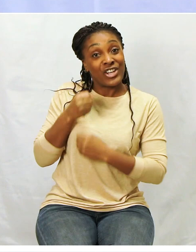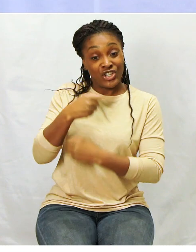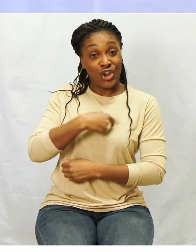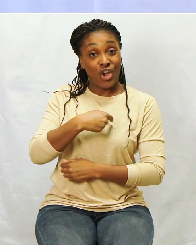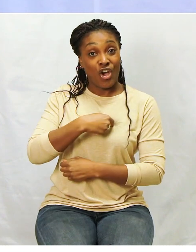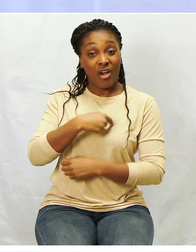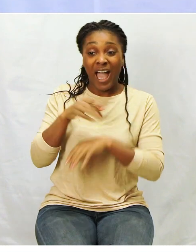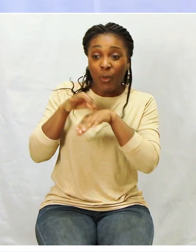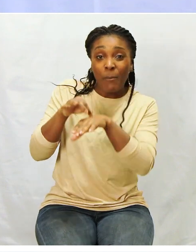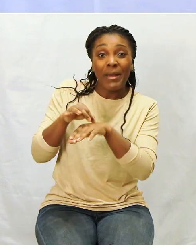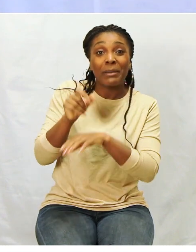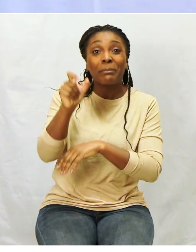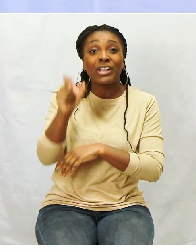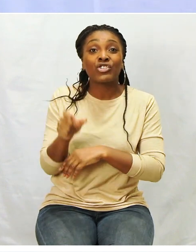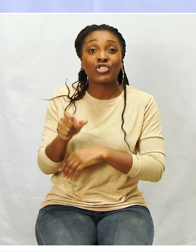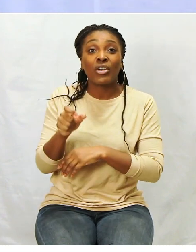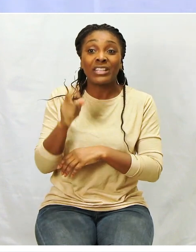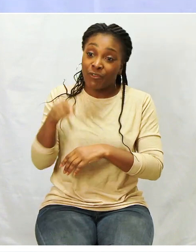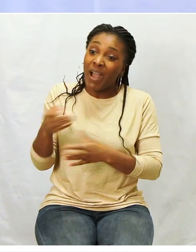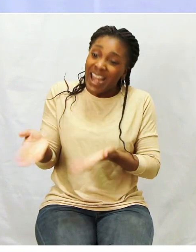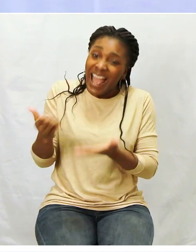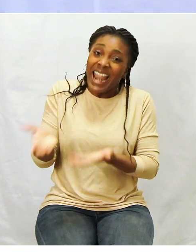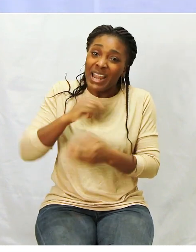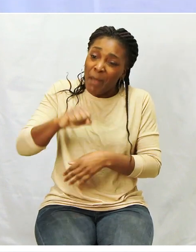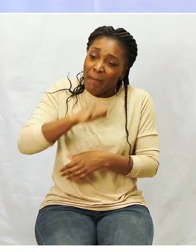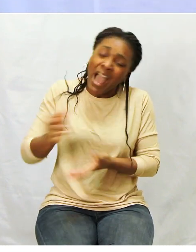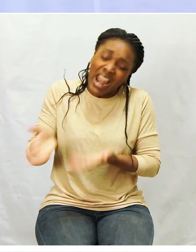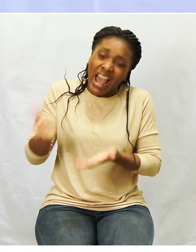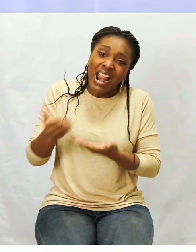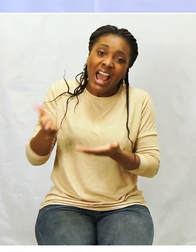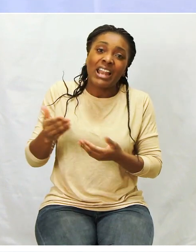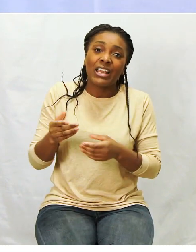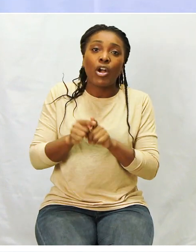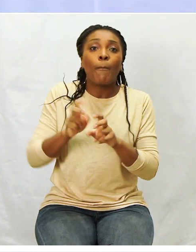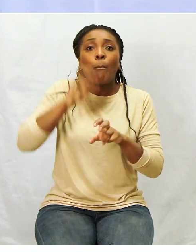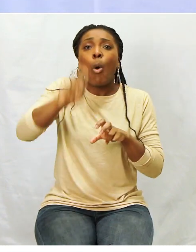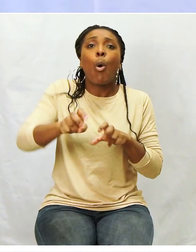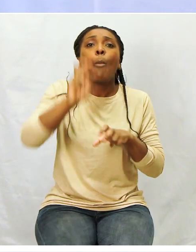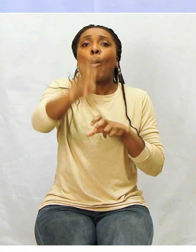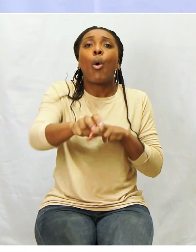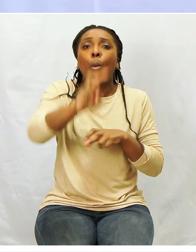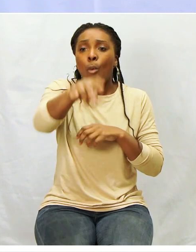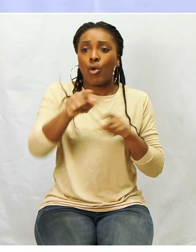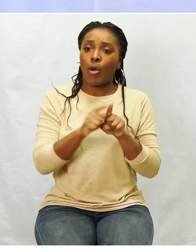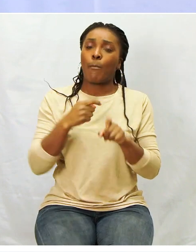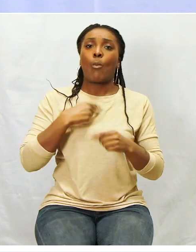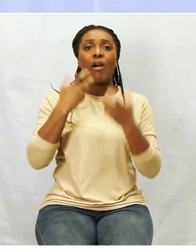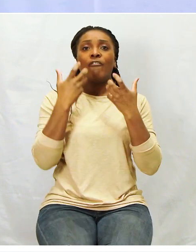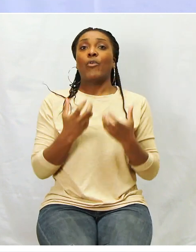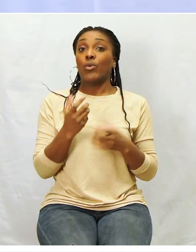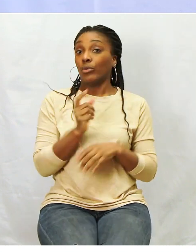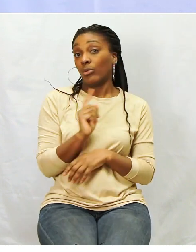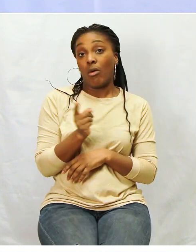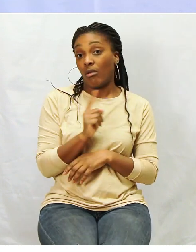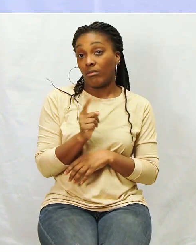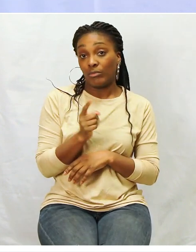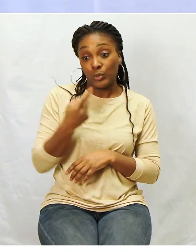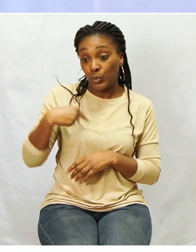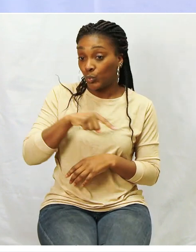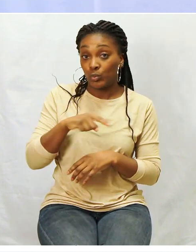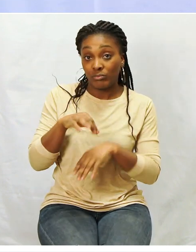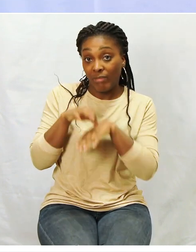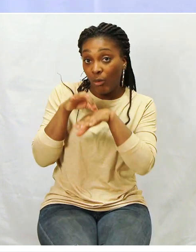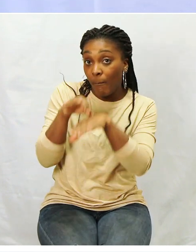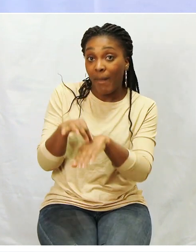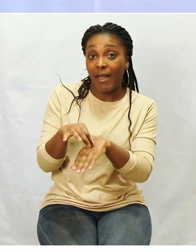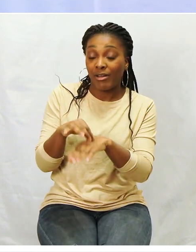quelqu'un, on n'est pas là pour le faire marcher à notre vitesse, à lui faire passer les étapes comme nous on l'entend, mais on est là juste pour lui tenir la